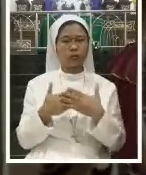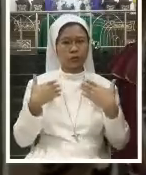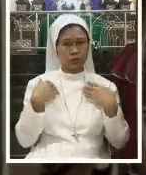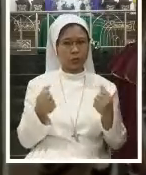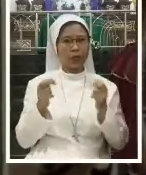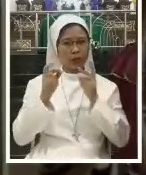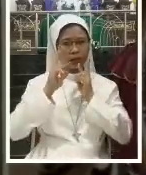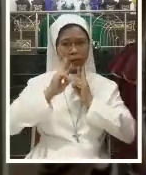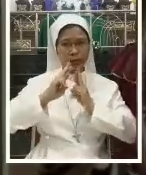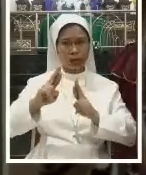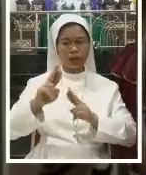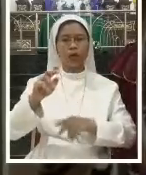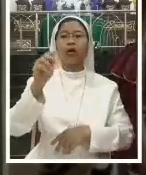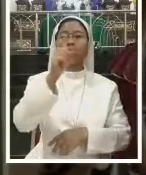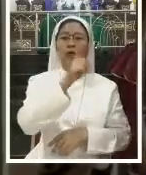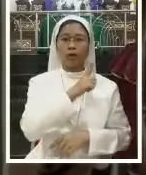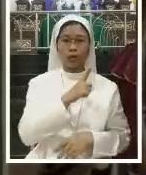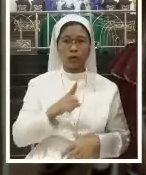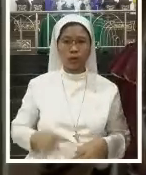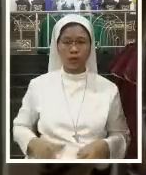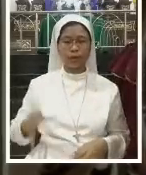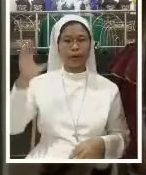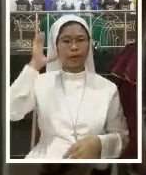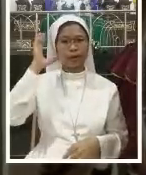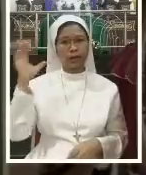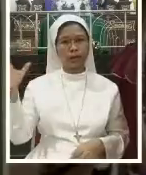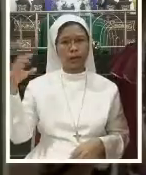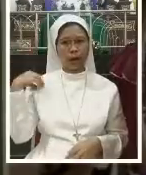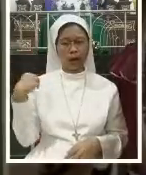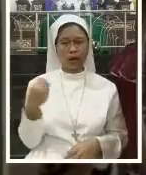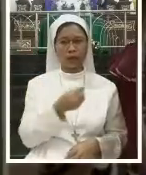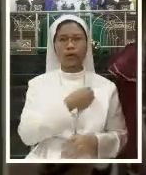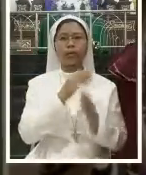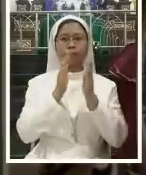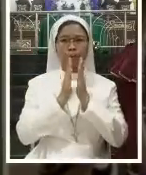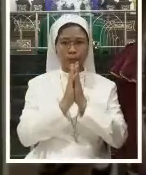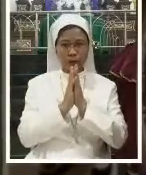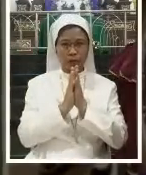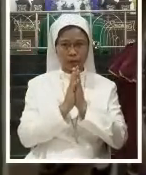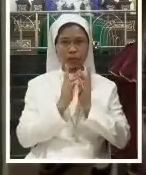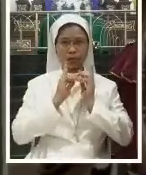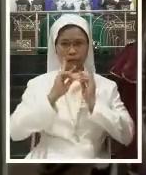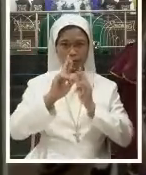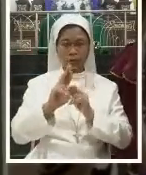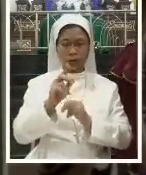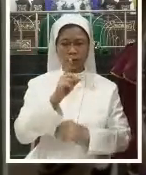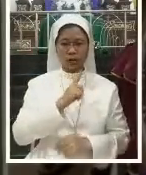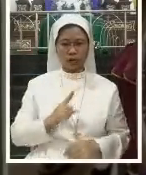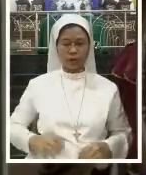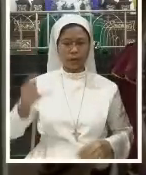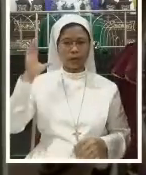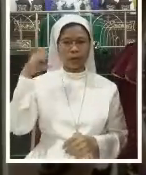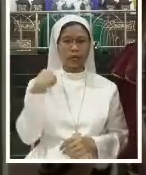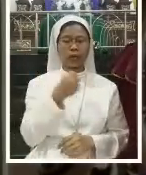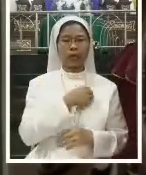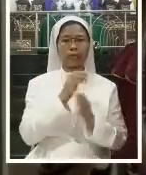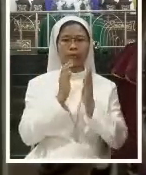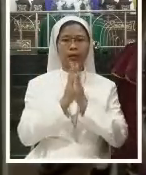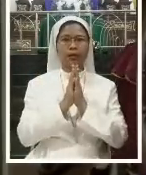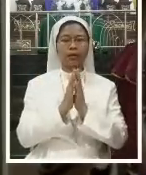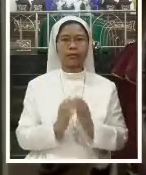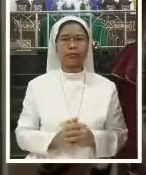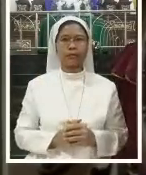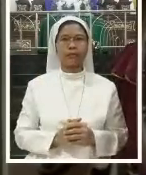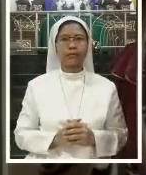tabi, kagurangnan kinanyuga ang samong pamibi. Kagurangnan inanyuga ang